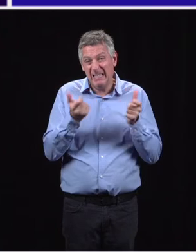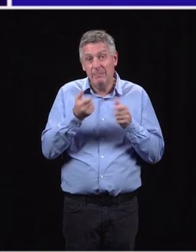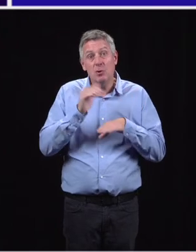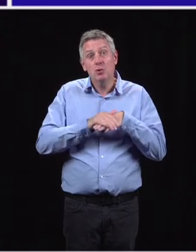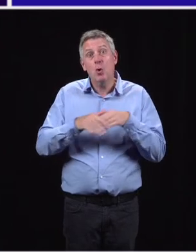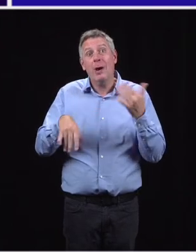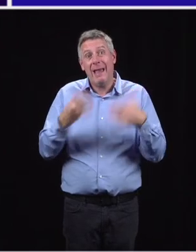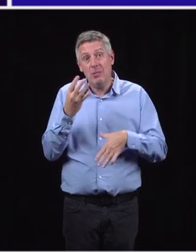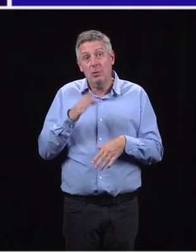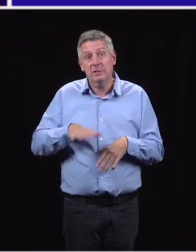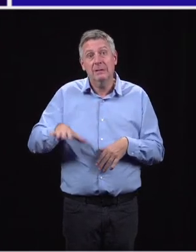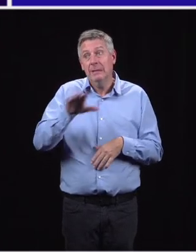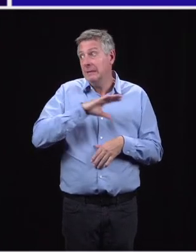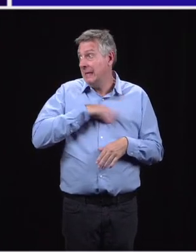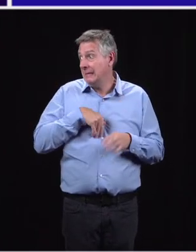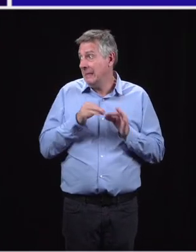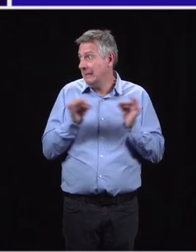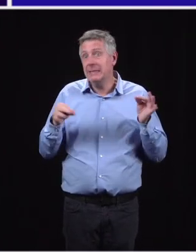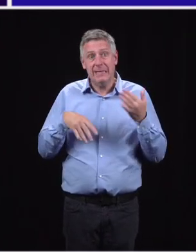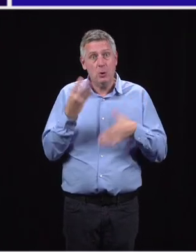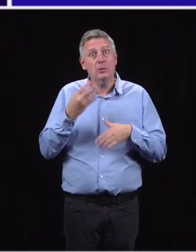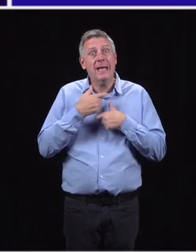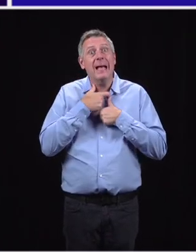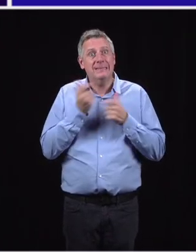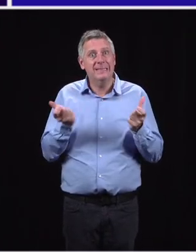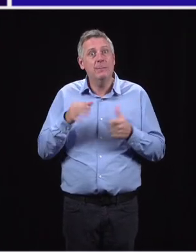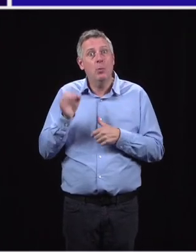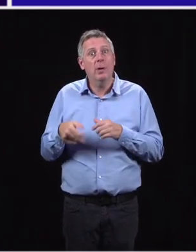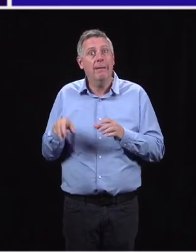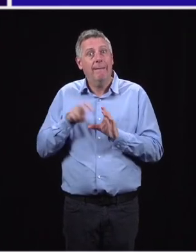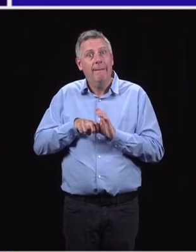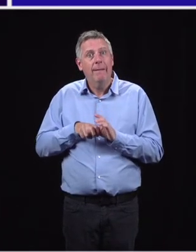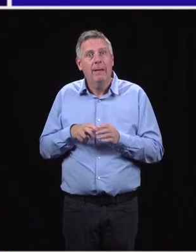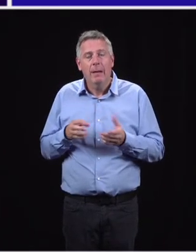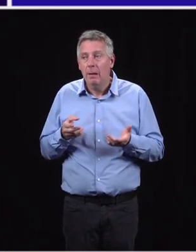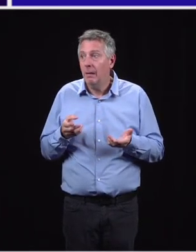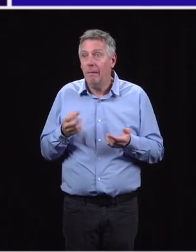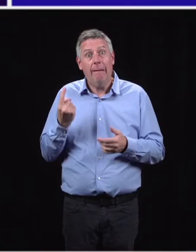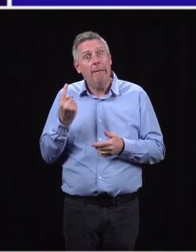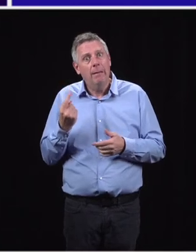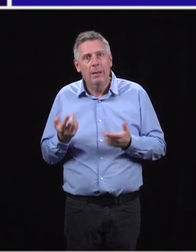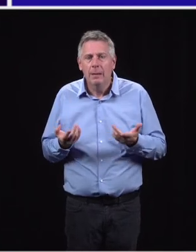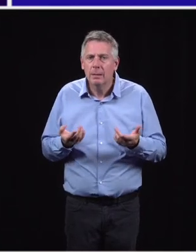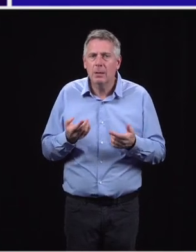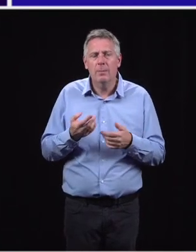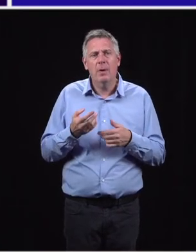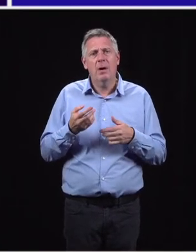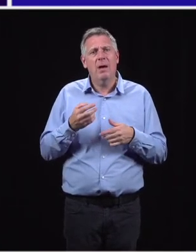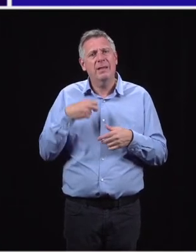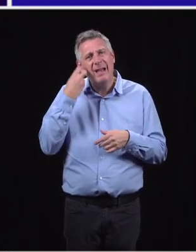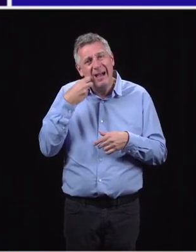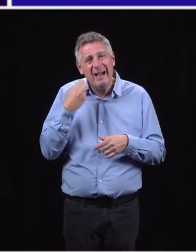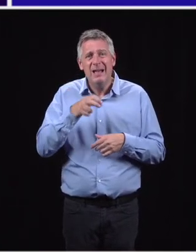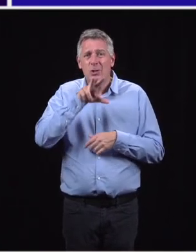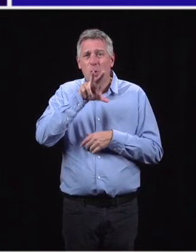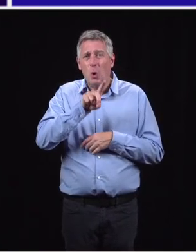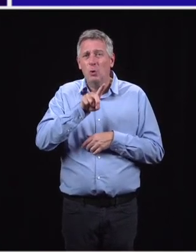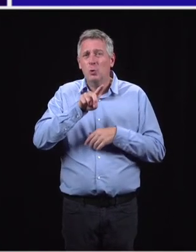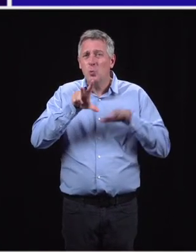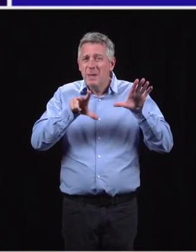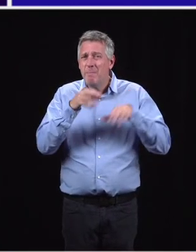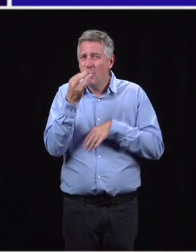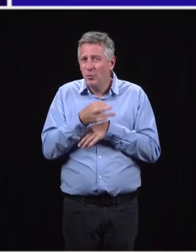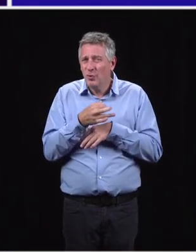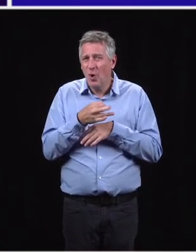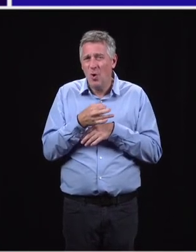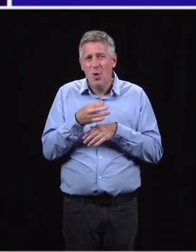les 14 qu'il a une 14 la dernière qui a été faite en termes de réseau ferré on est sur 38% de de de guerre